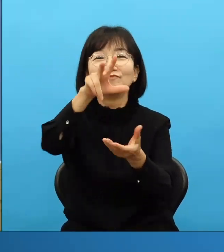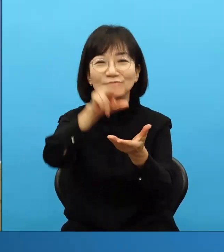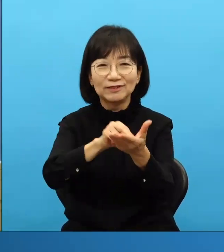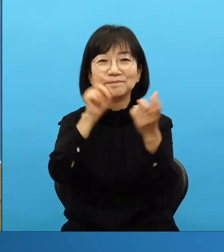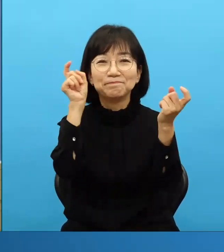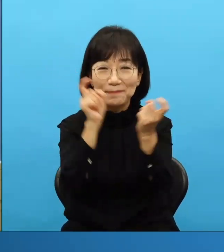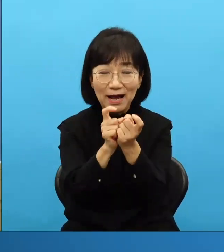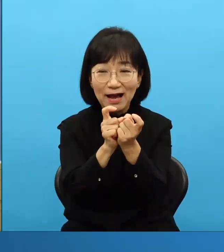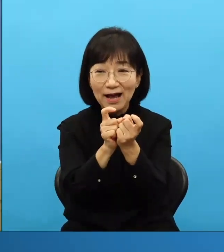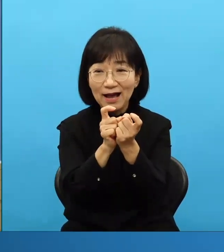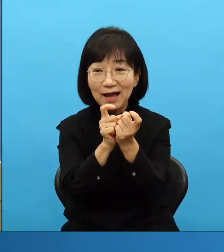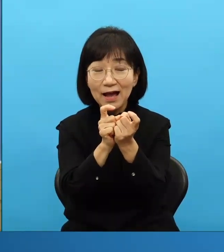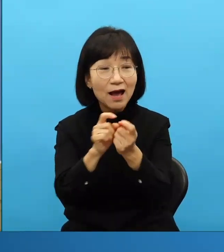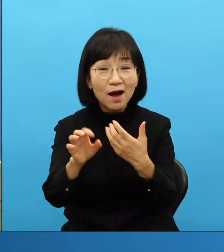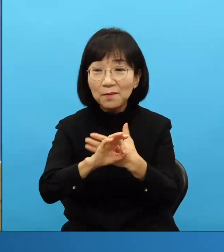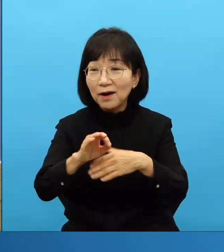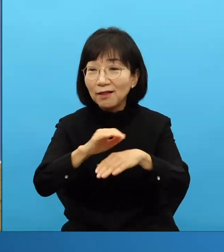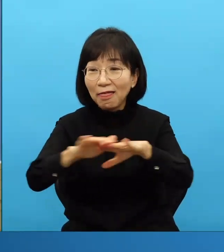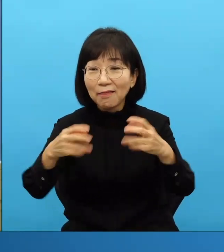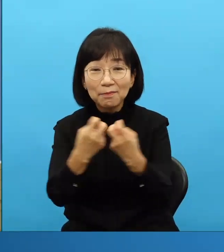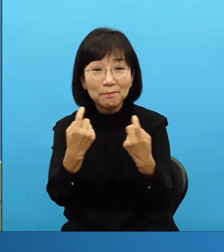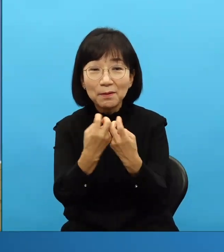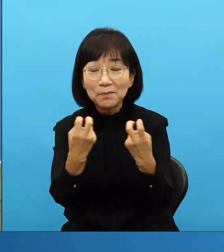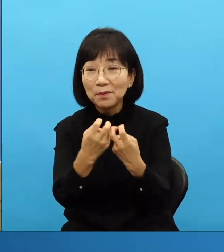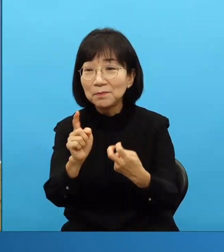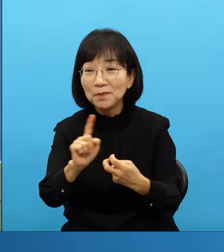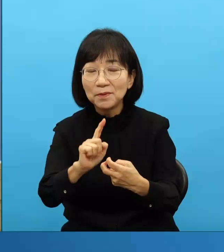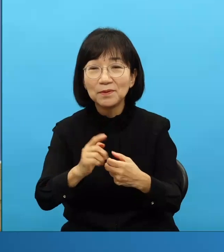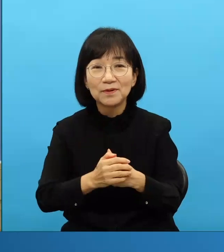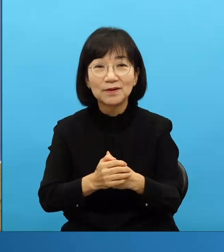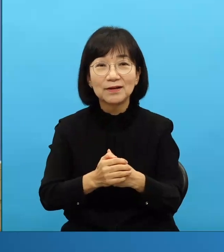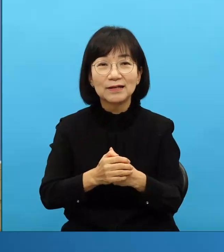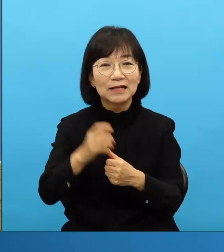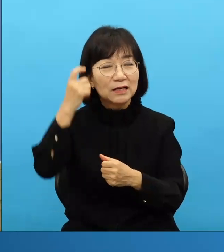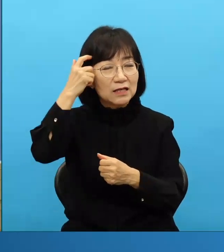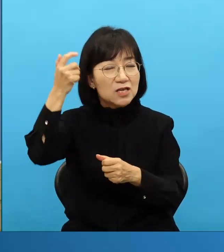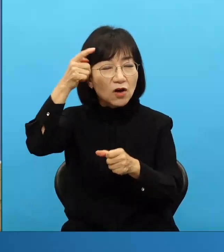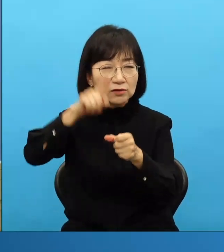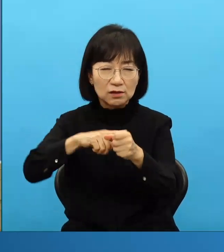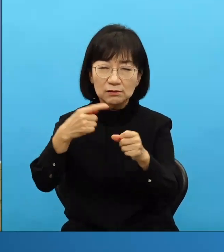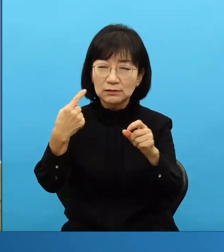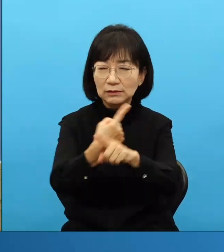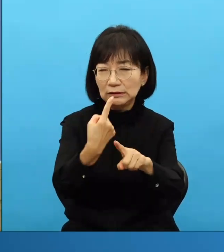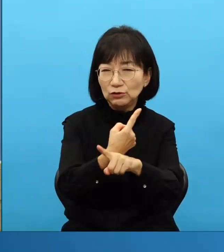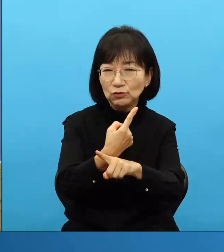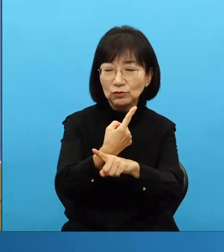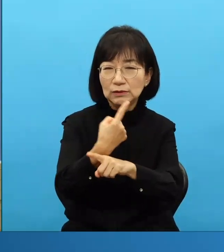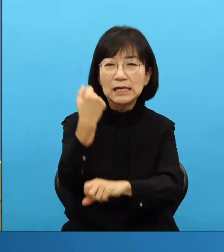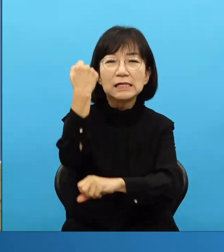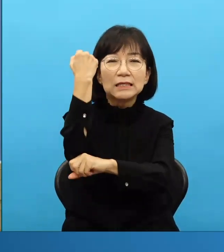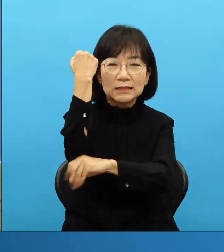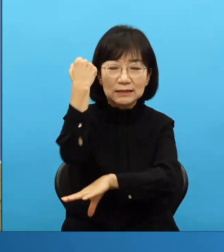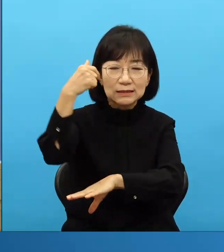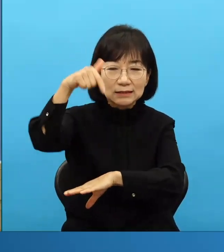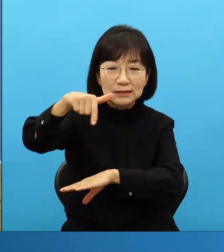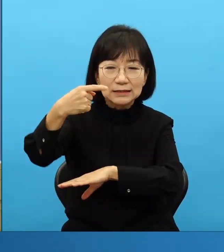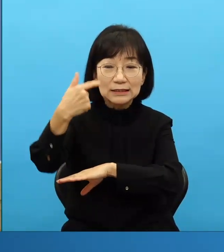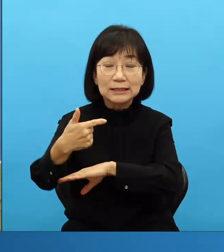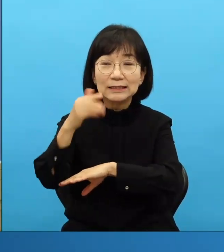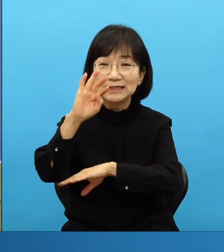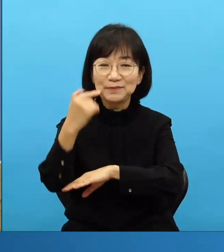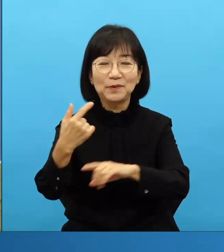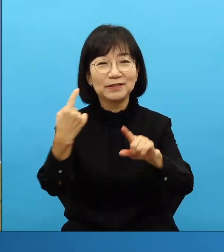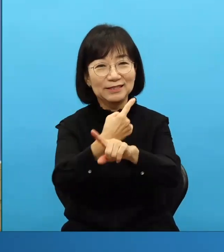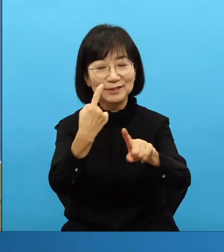to us. 그렇다면 어떤 치유를 받아야 돼요? If that's so, what kind of healing must we have? 영적인 치유, 근본 치유부터 시작이 돼야 돼요. Spiritual healing, fundamental healing